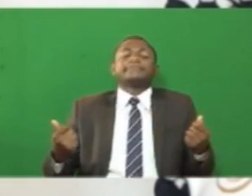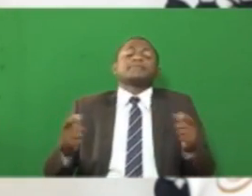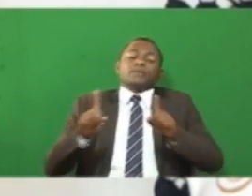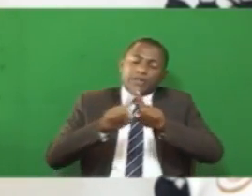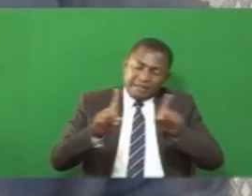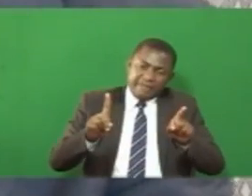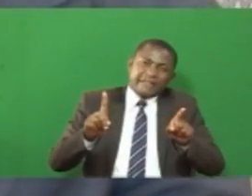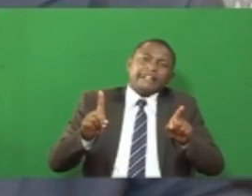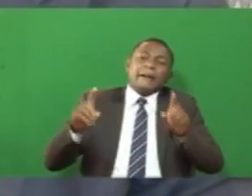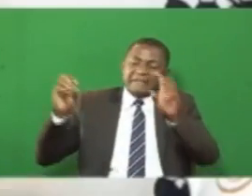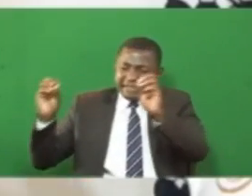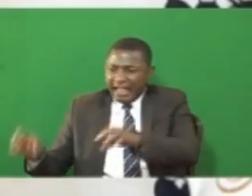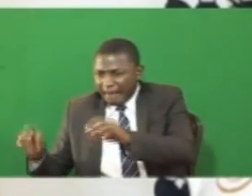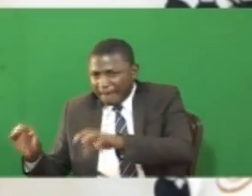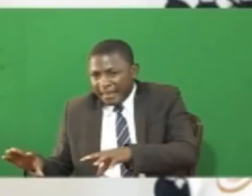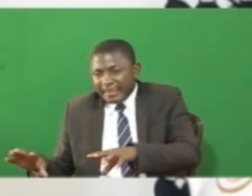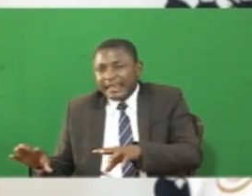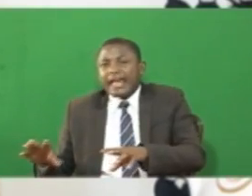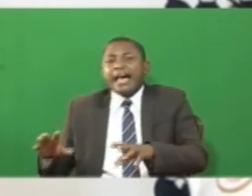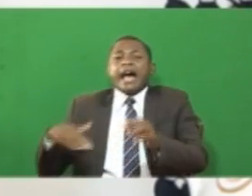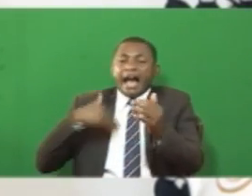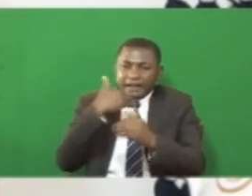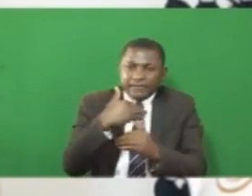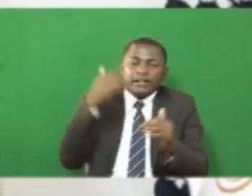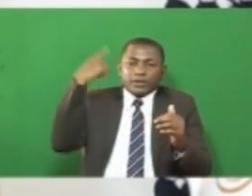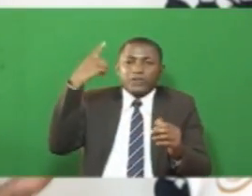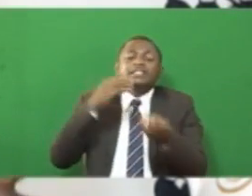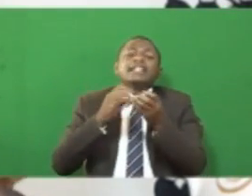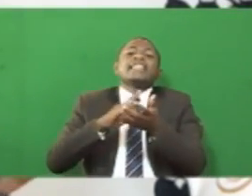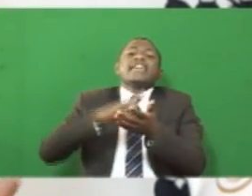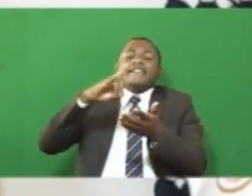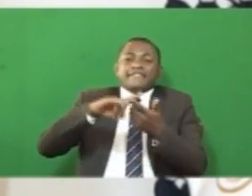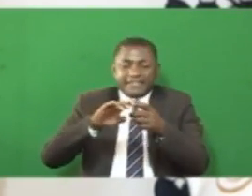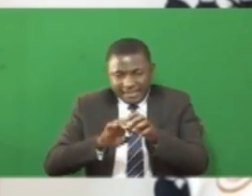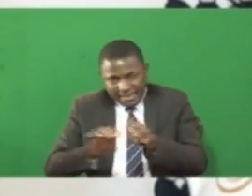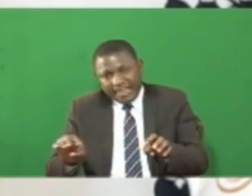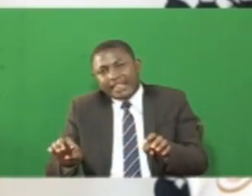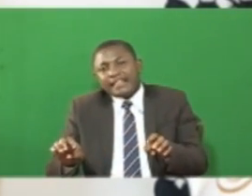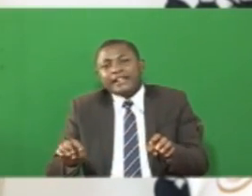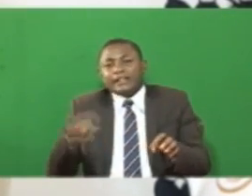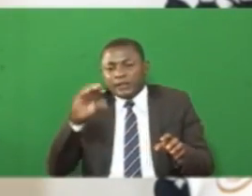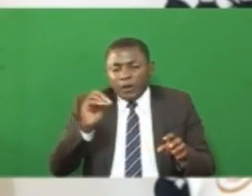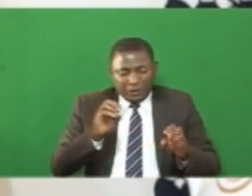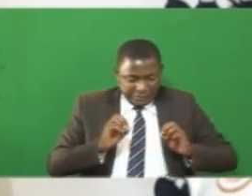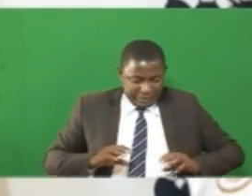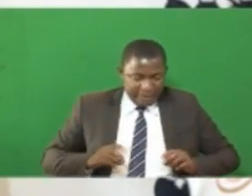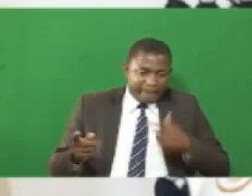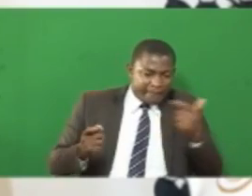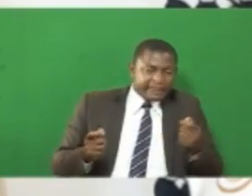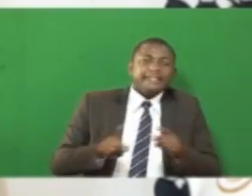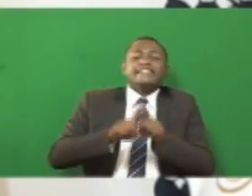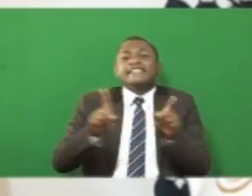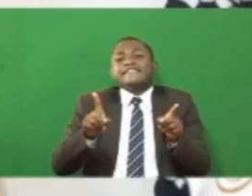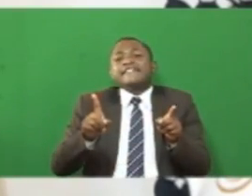muchienzanisa matsamba apaura aya. Apaura aya. Munogona kufunga kuti ari kuti zvese nemasabata Sabata remusi wechino